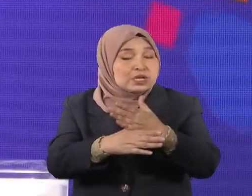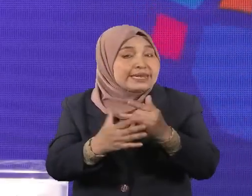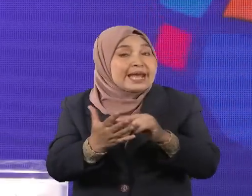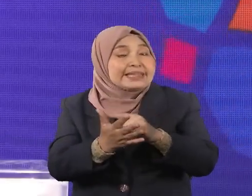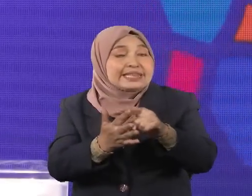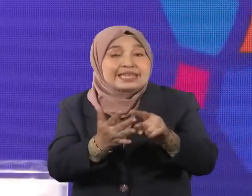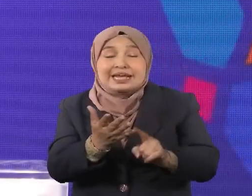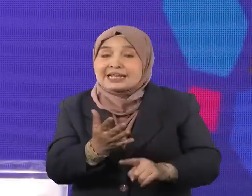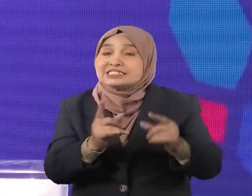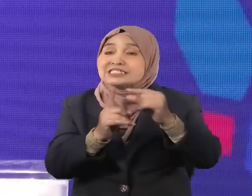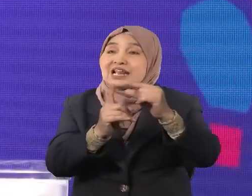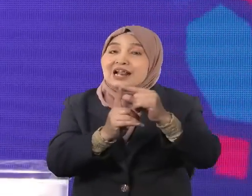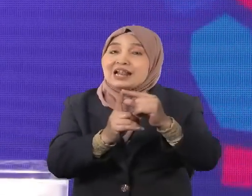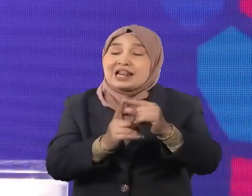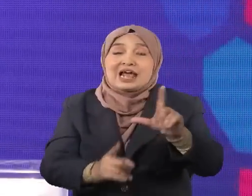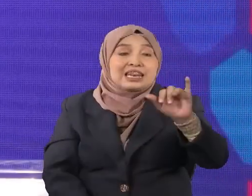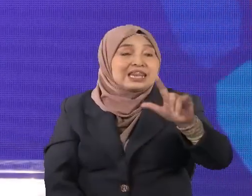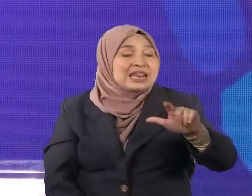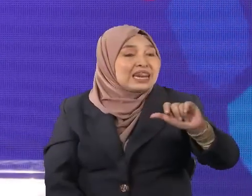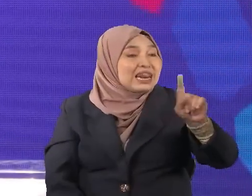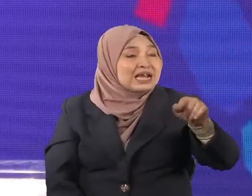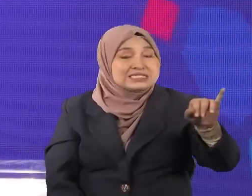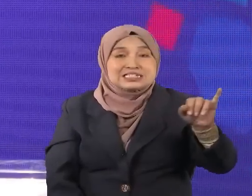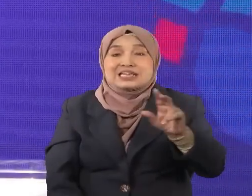antaranya kalimah